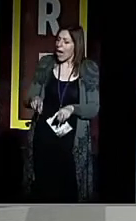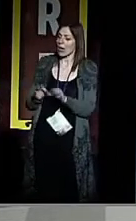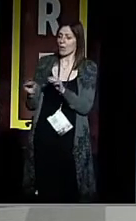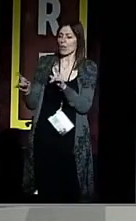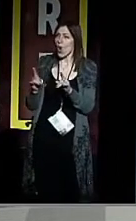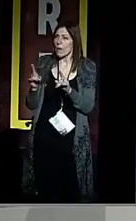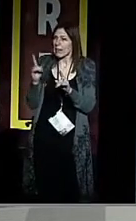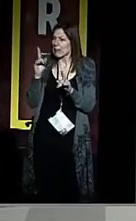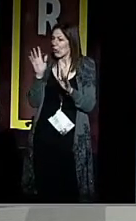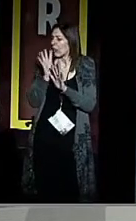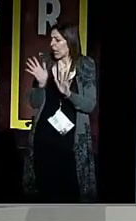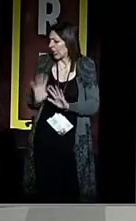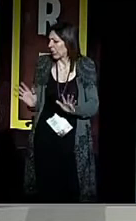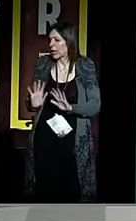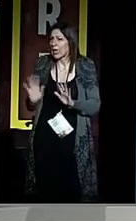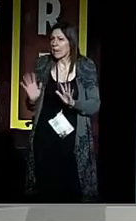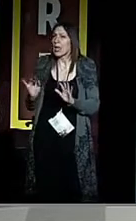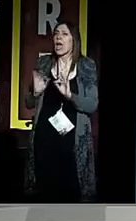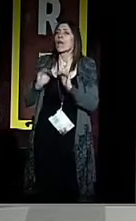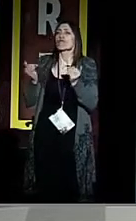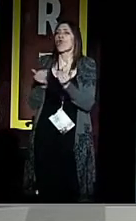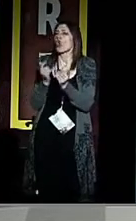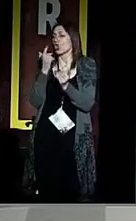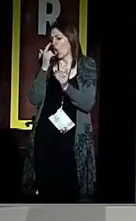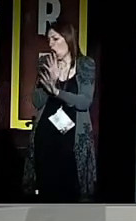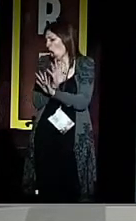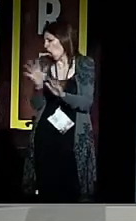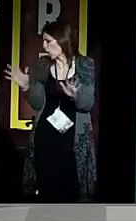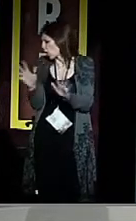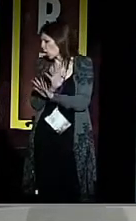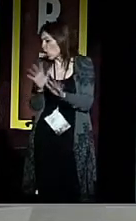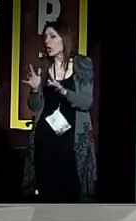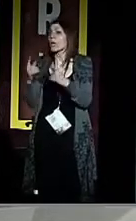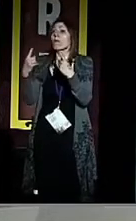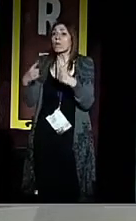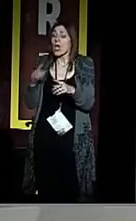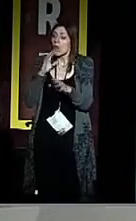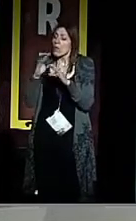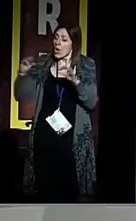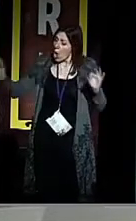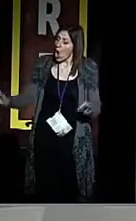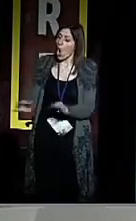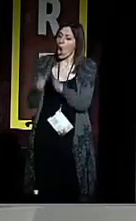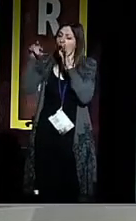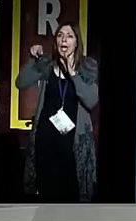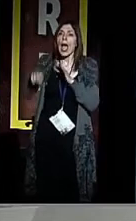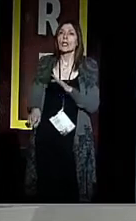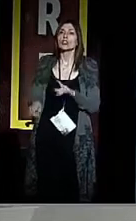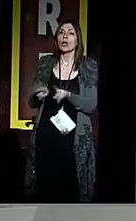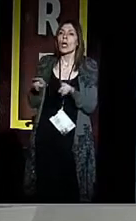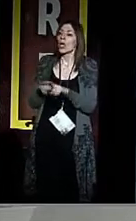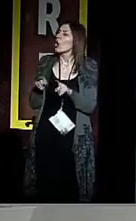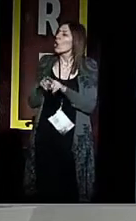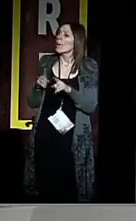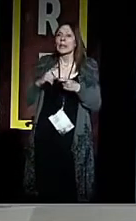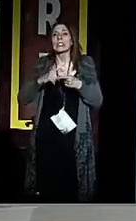più buio, anche nel mondo degli orrori, è stato invece un'occasione per potersi appendere a qualcosa di positivo,